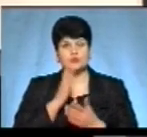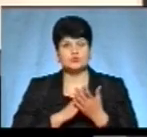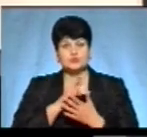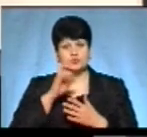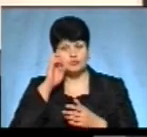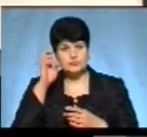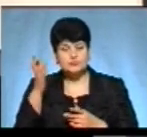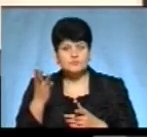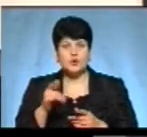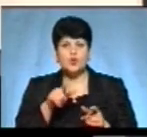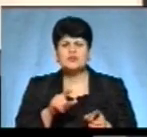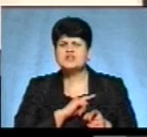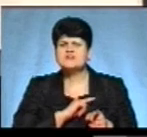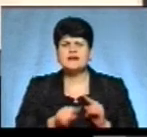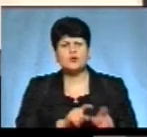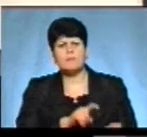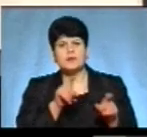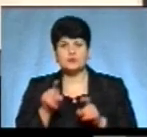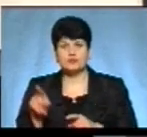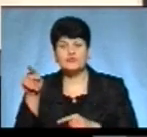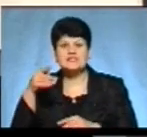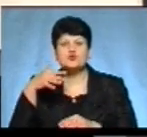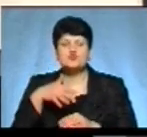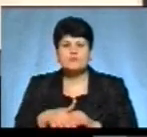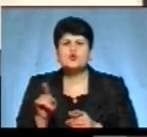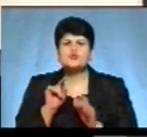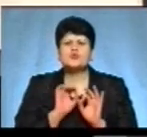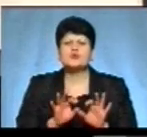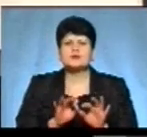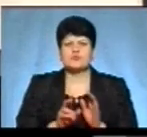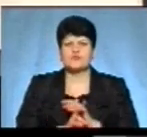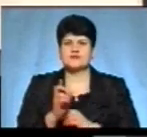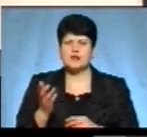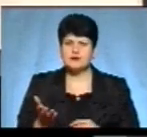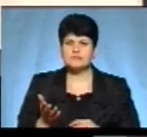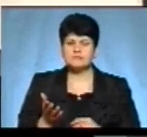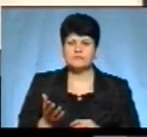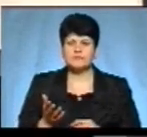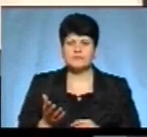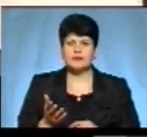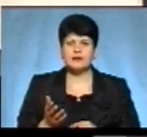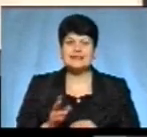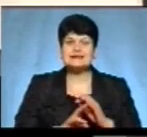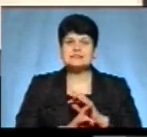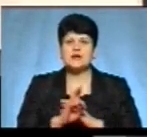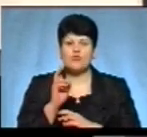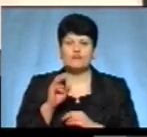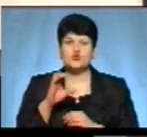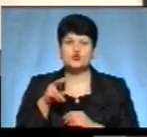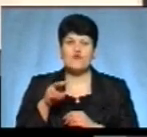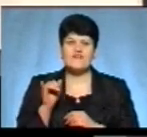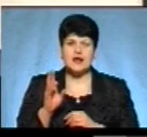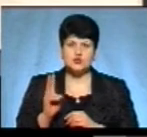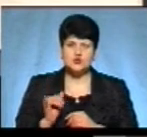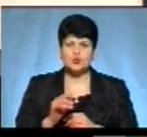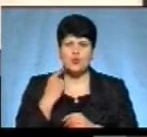швидко люди переходять там, де вони розуміють, про що йдеться в церкві. Тому що церковну слов'янську мову, попри те, що люди